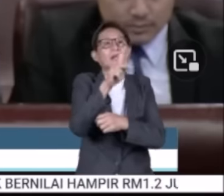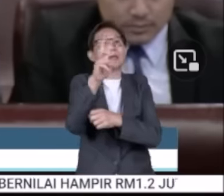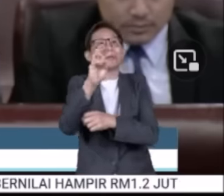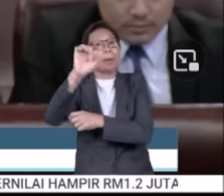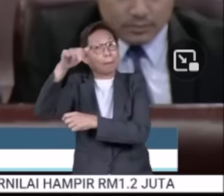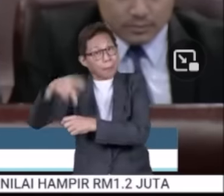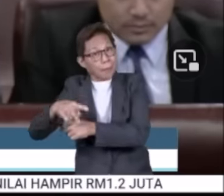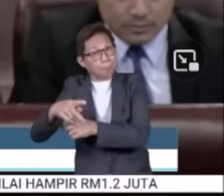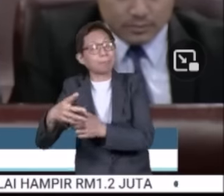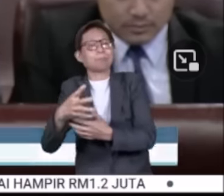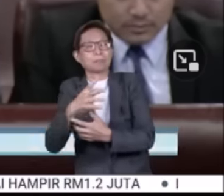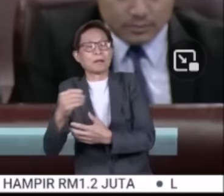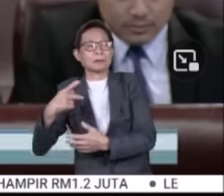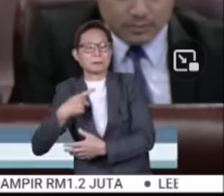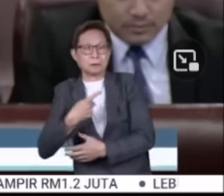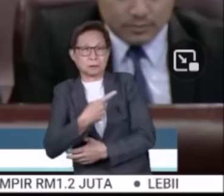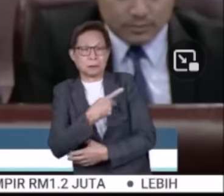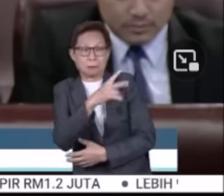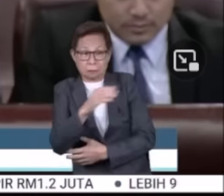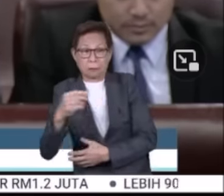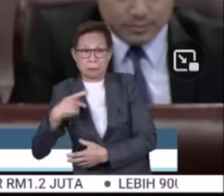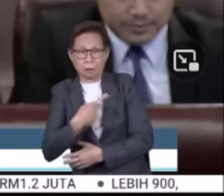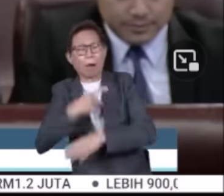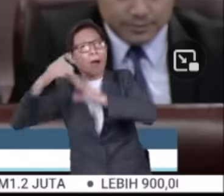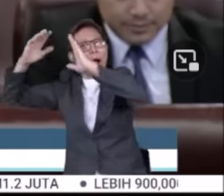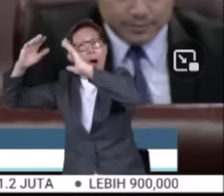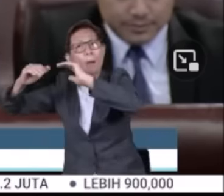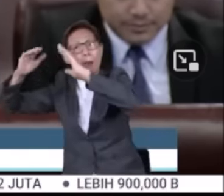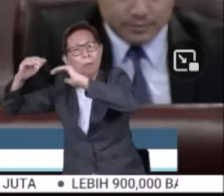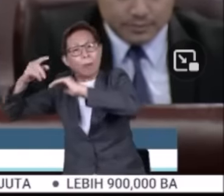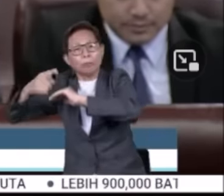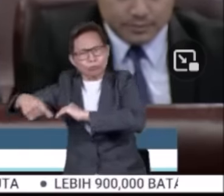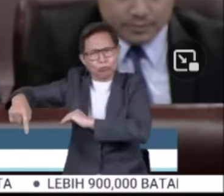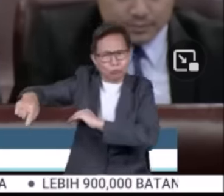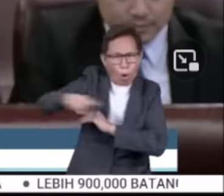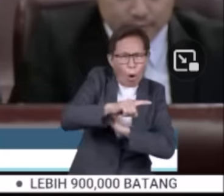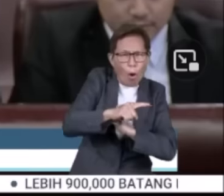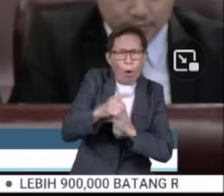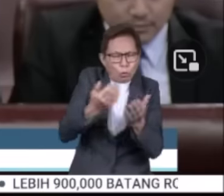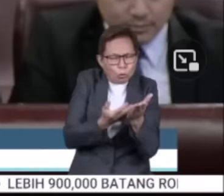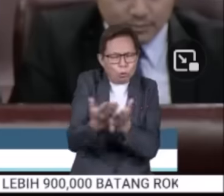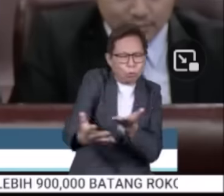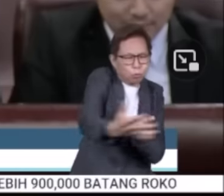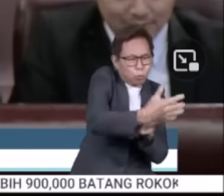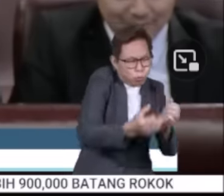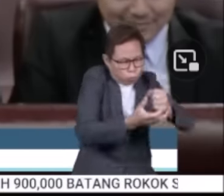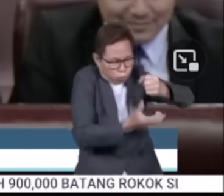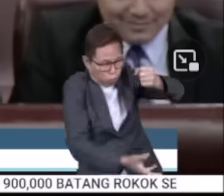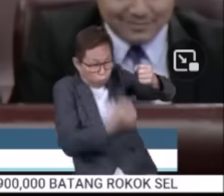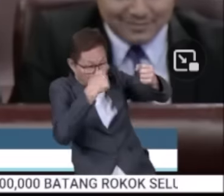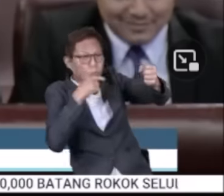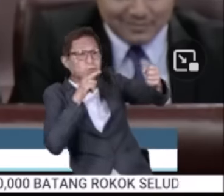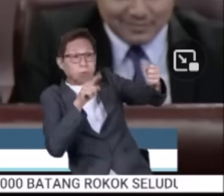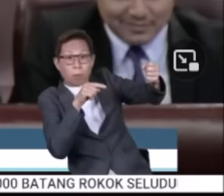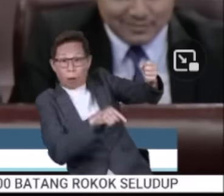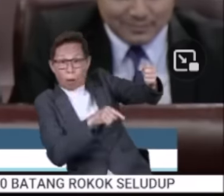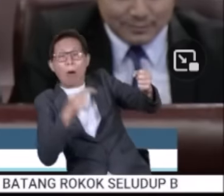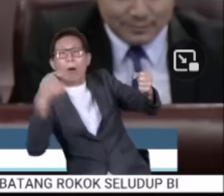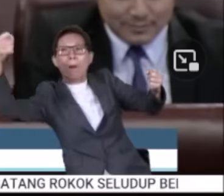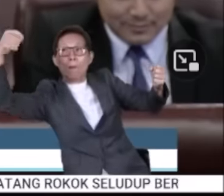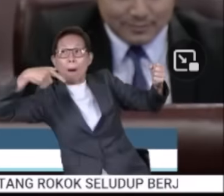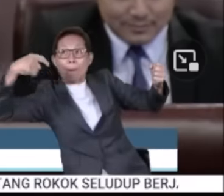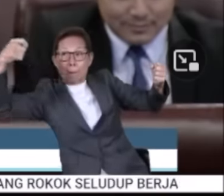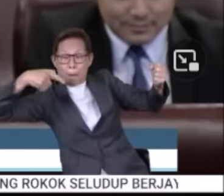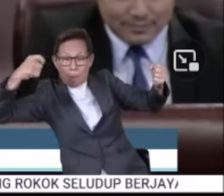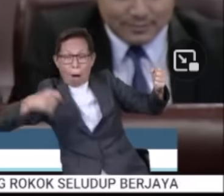persaraan, dan kita mengharapkan agar mereka terus mengumpulkan dana bagi memastikan